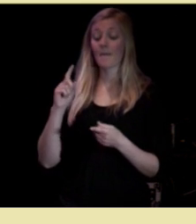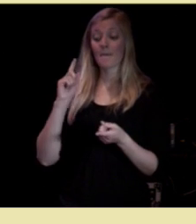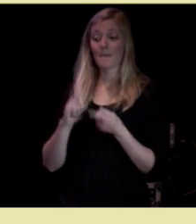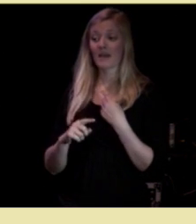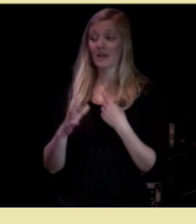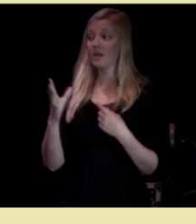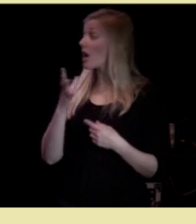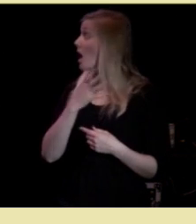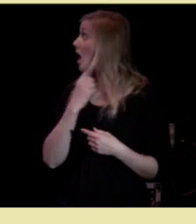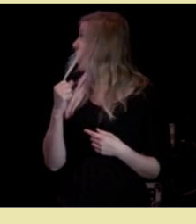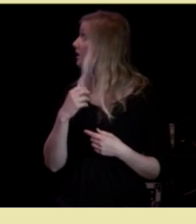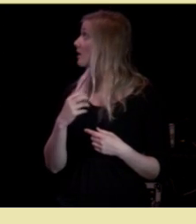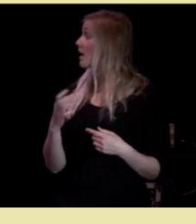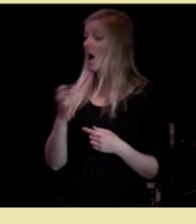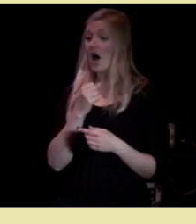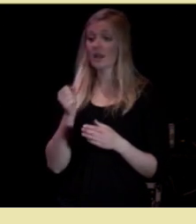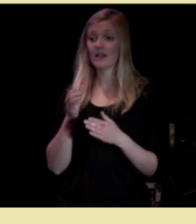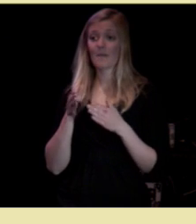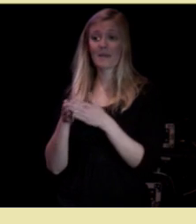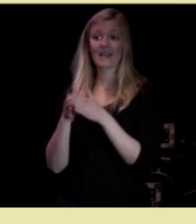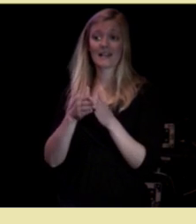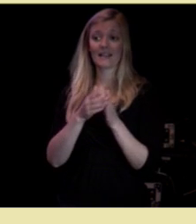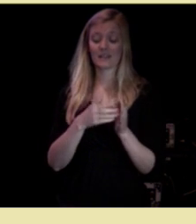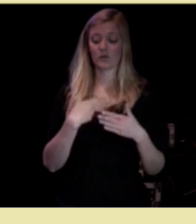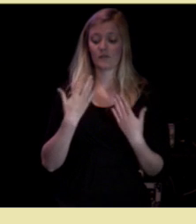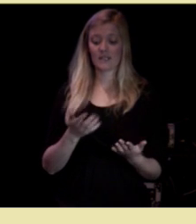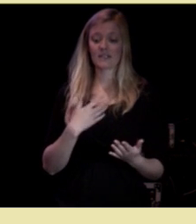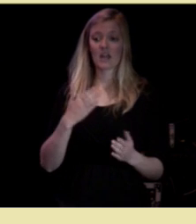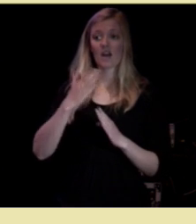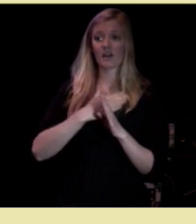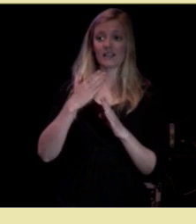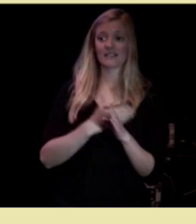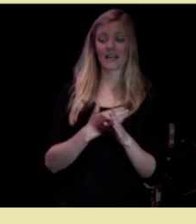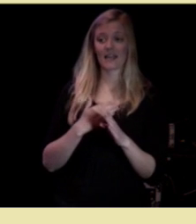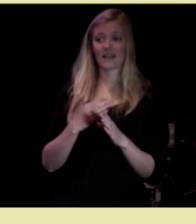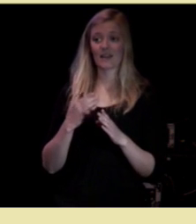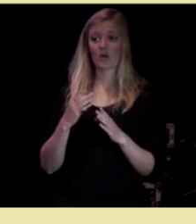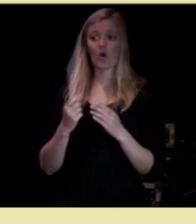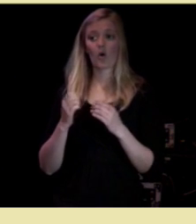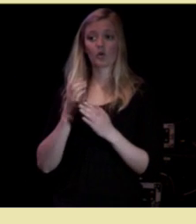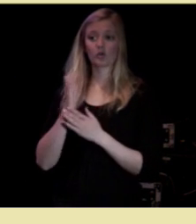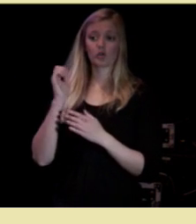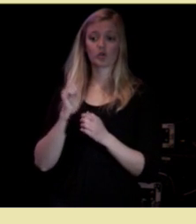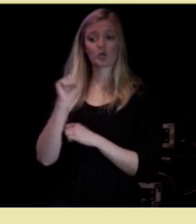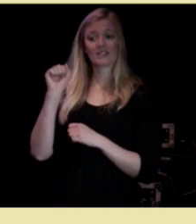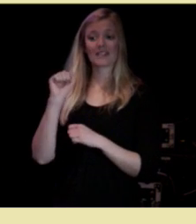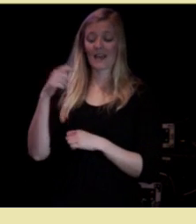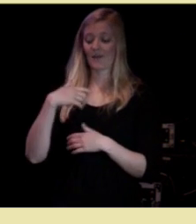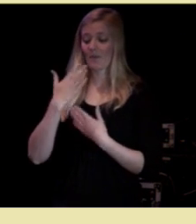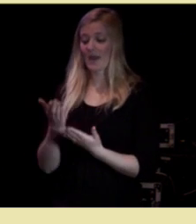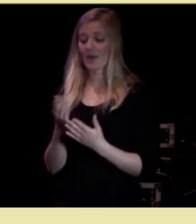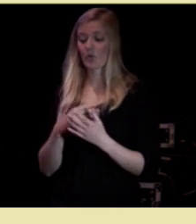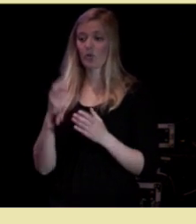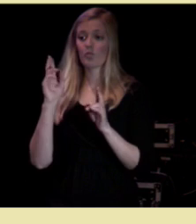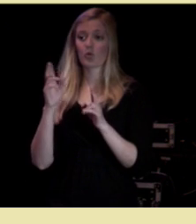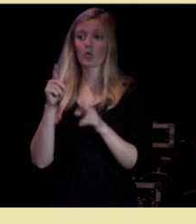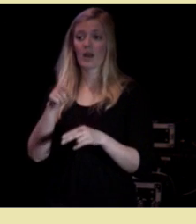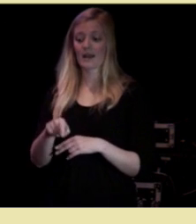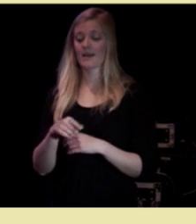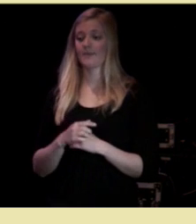piler som handler om kvalitet og suksess I rehabilitering peker mot brukeren, pasienten og